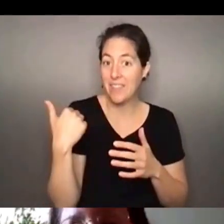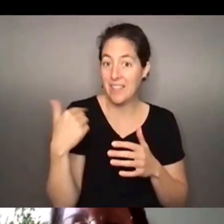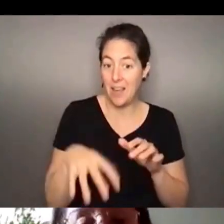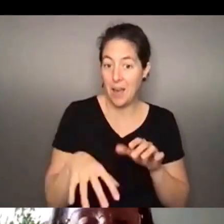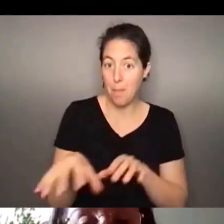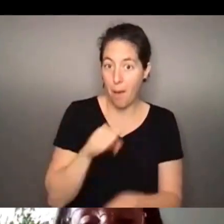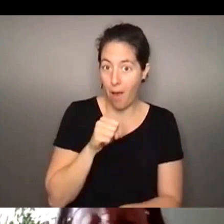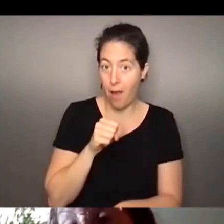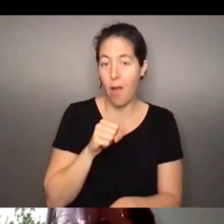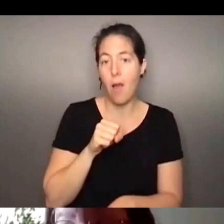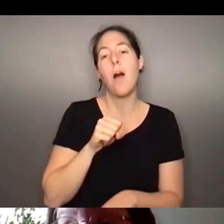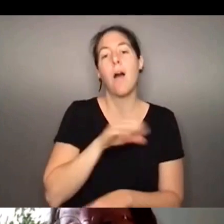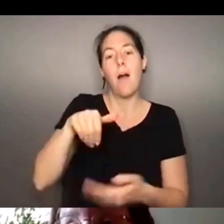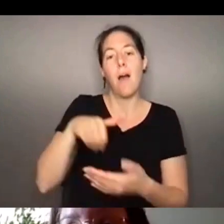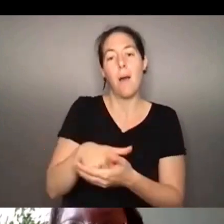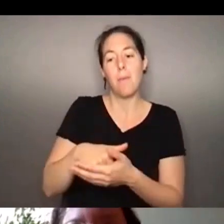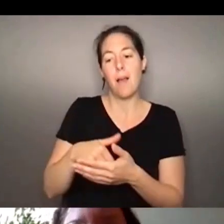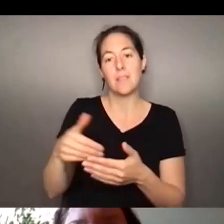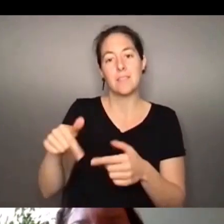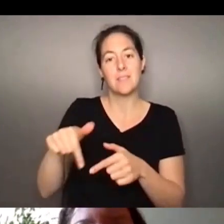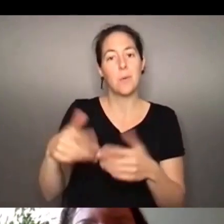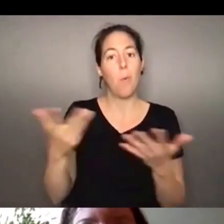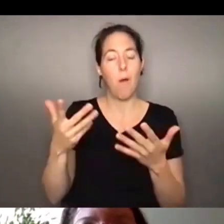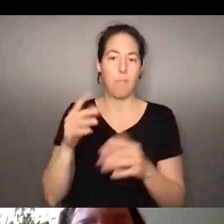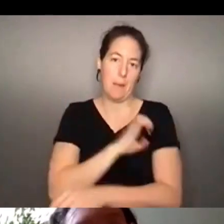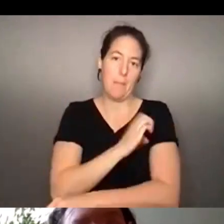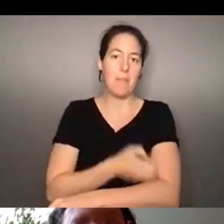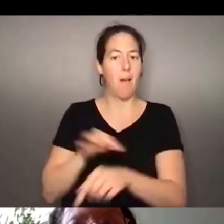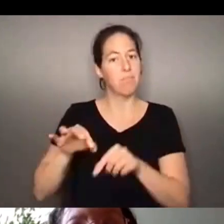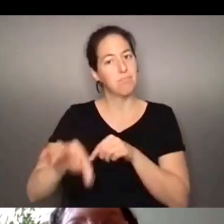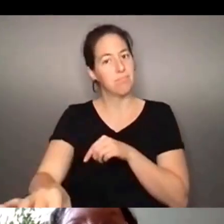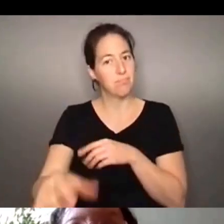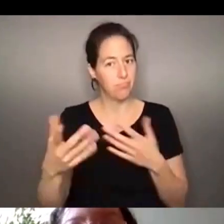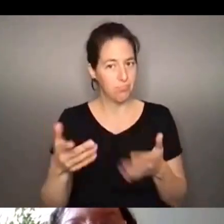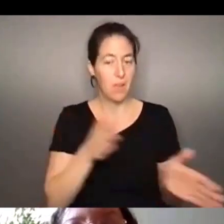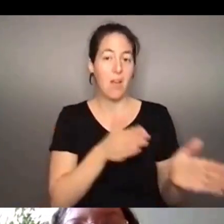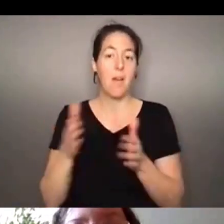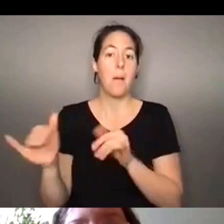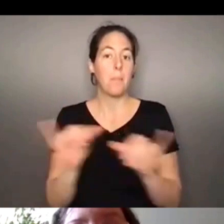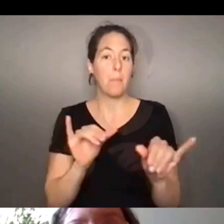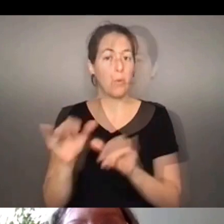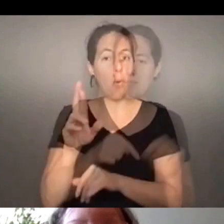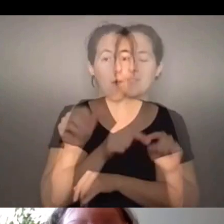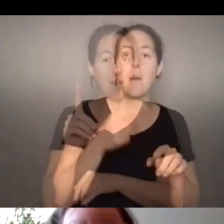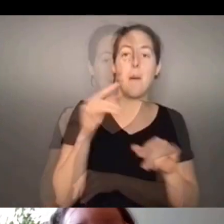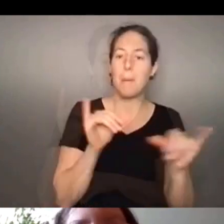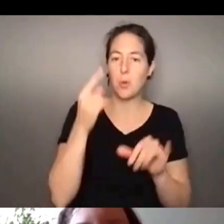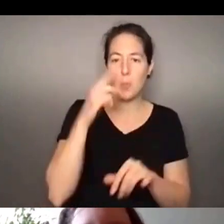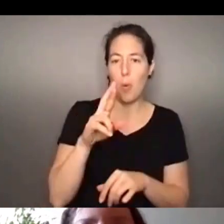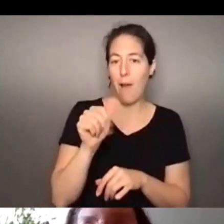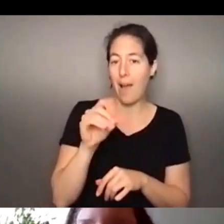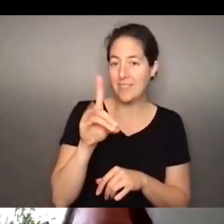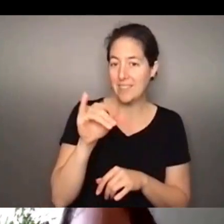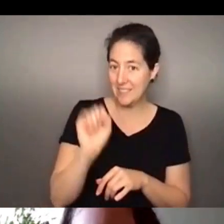votre épinard dans cet espace-là. Même chose pour le radis. Alors, on peut en